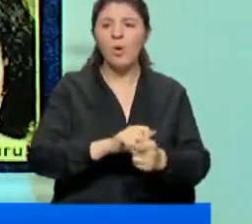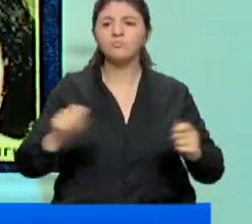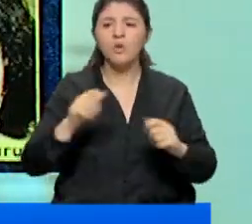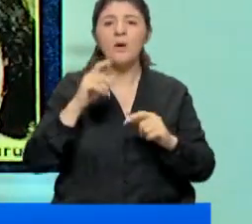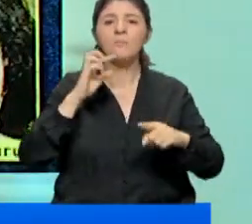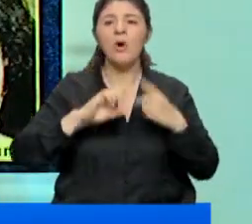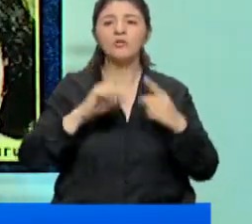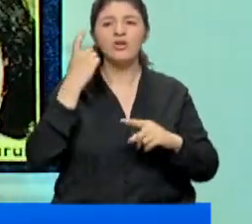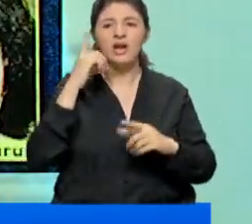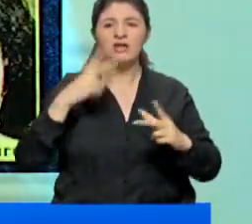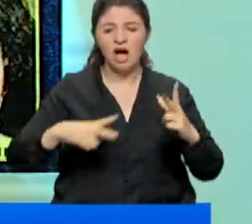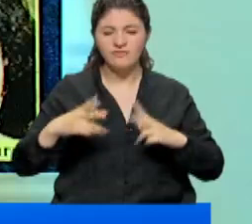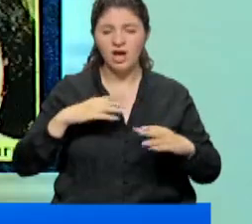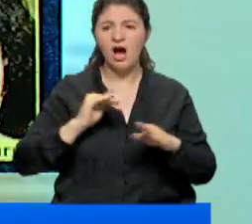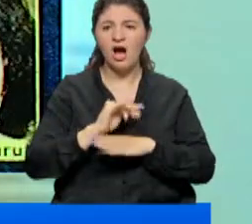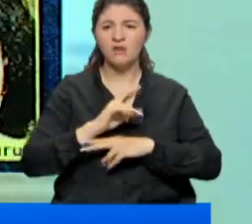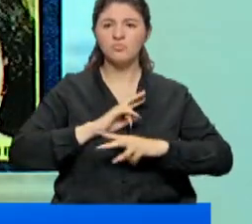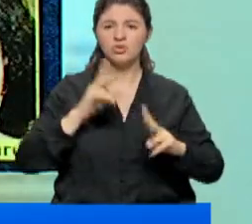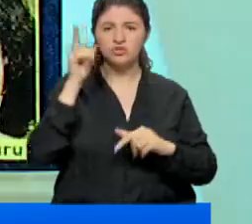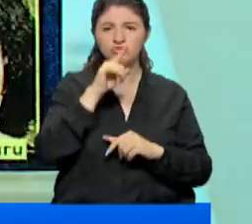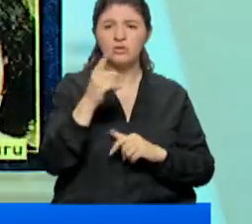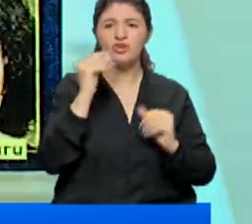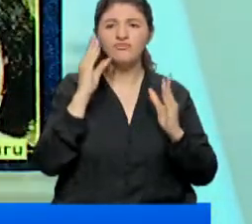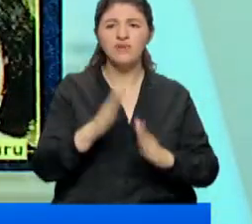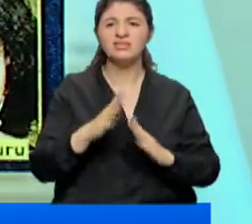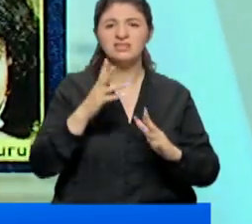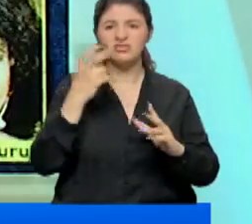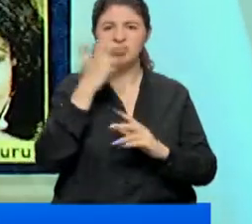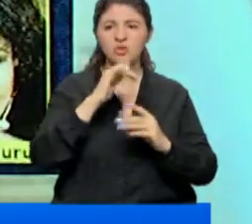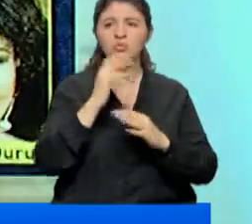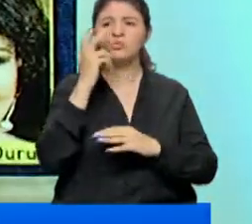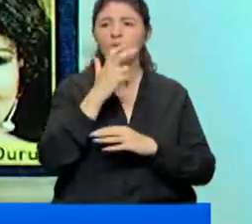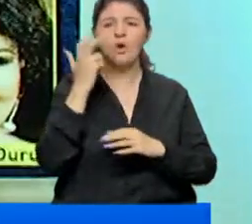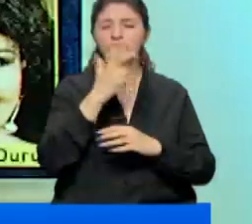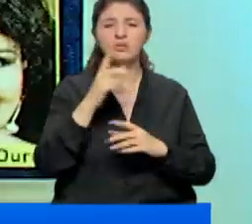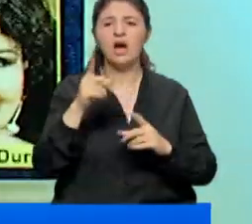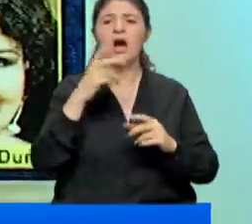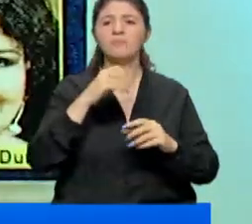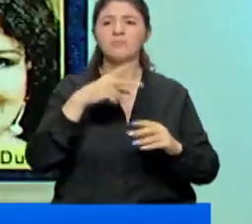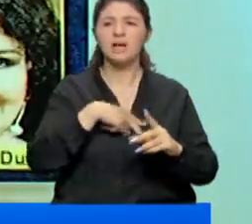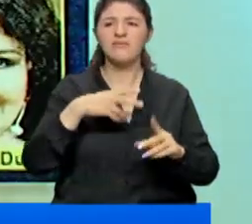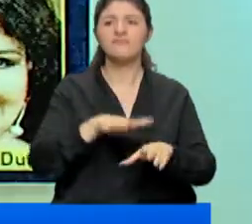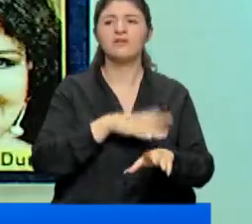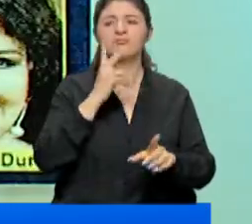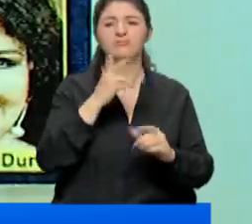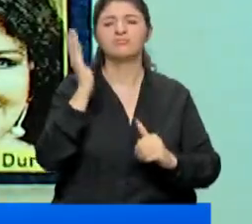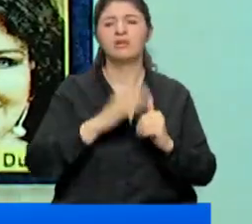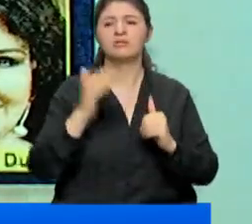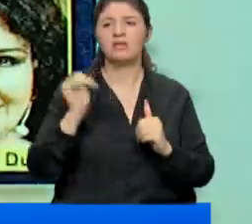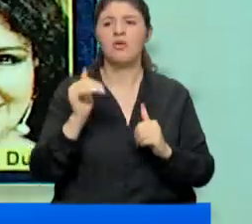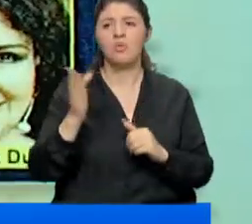politik görüşleri kıyafetleri ve yaşam tarzları sebebiyle birçok sanatçının konserleri ne akpli belediyeler ve valilikler tarafından